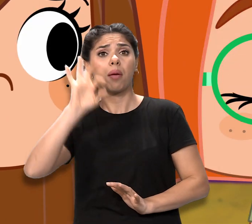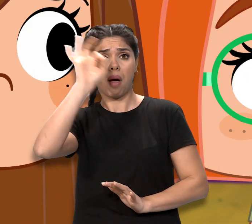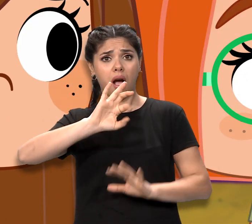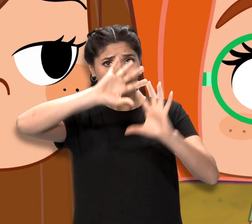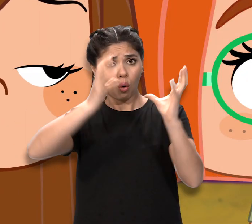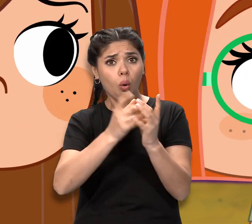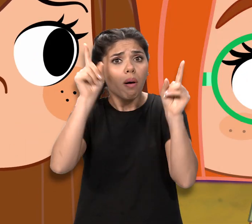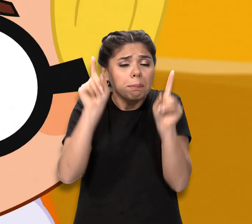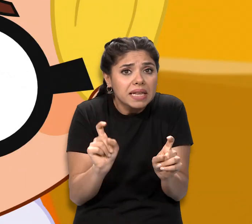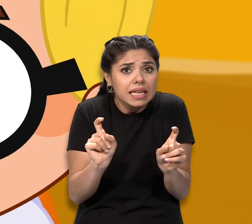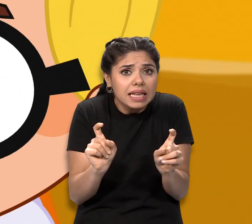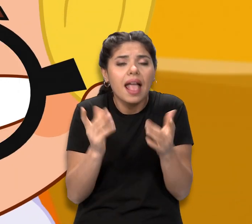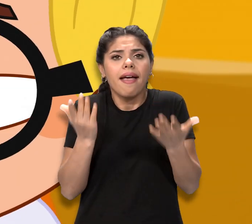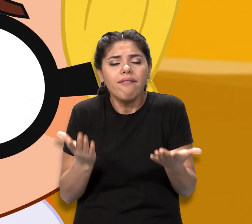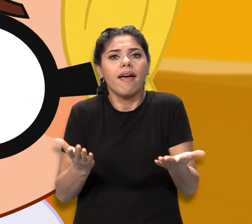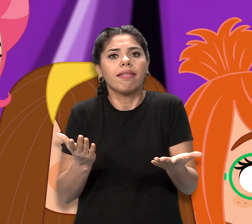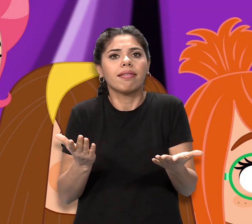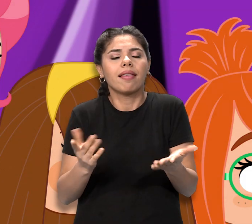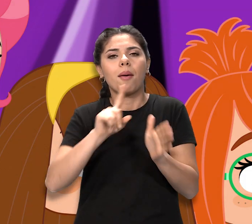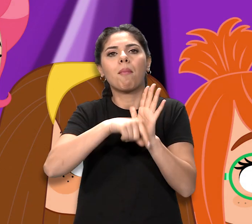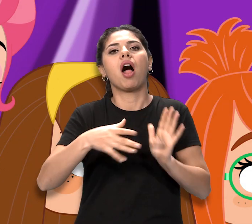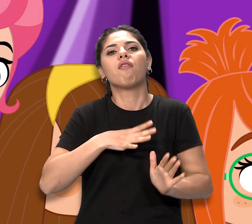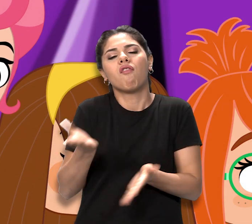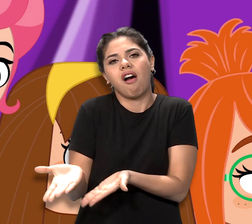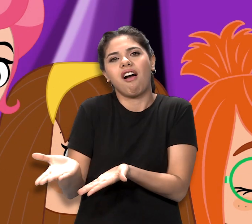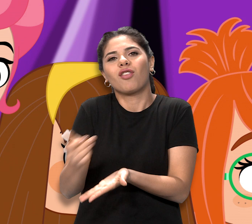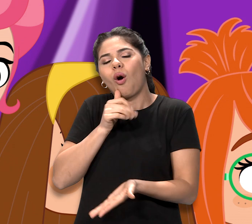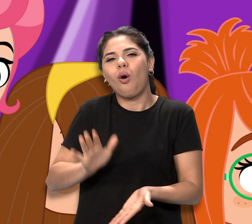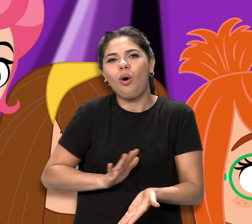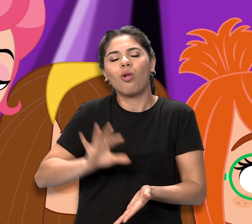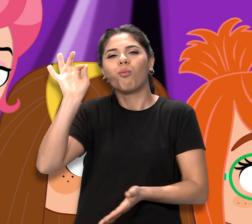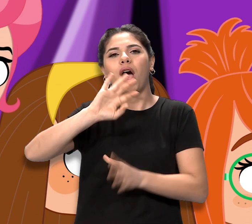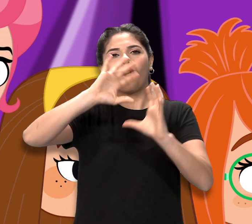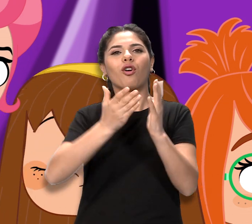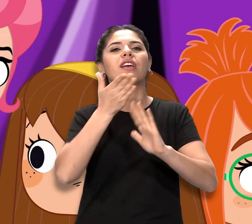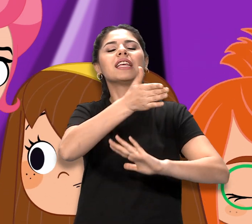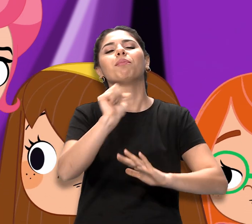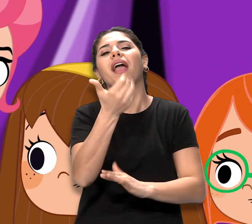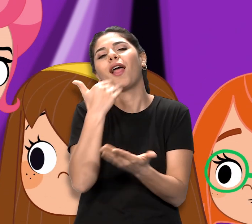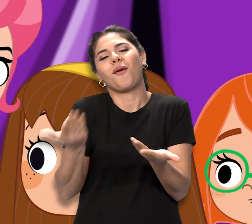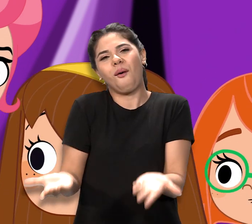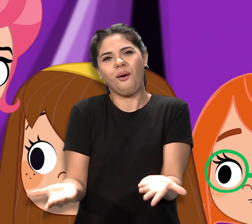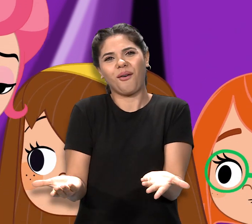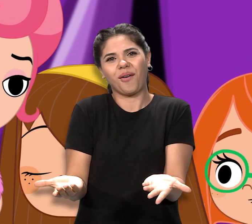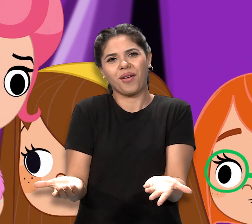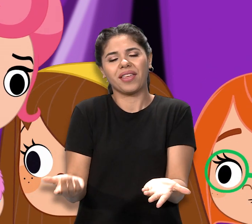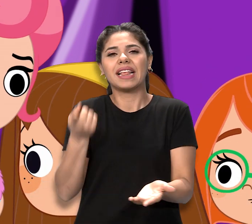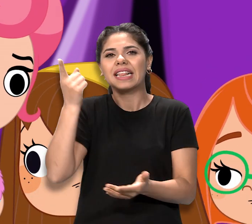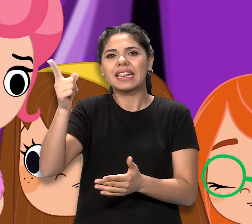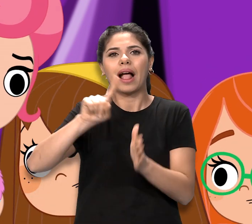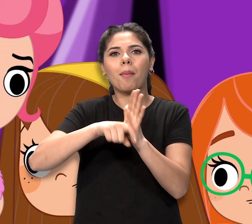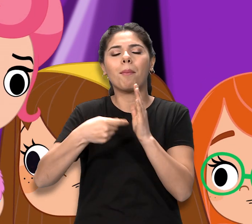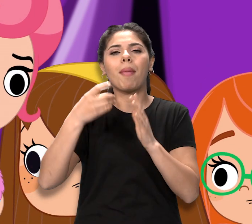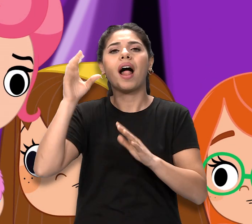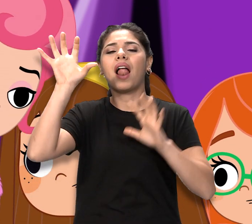Arı kovanından mı? Evet. Bal vardı oğlum. Arı kovanına gitmeye ne gerek vardı? Hem